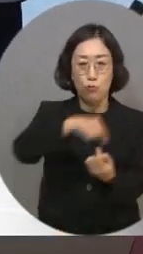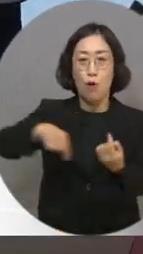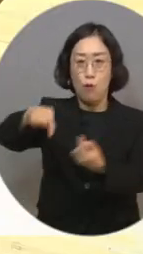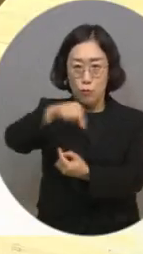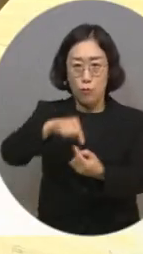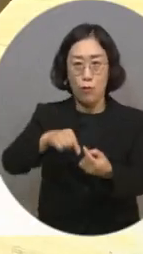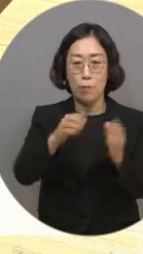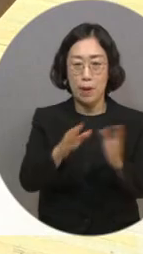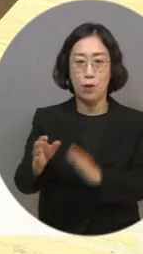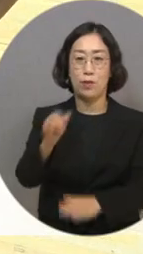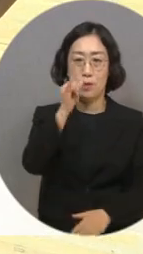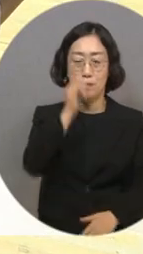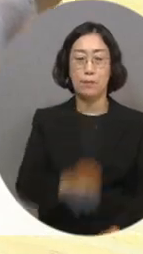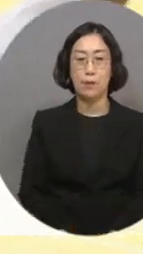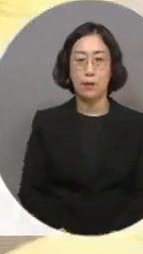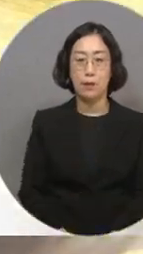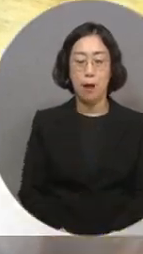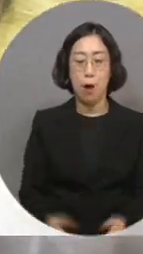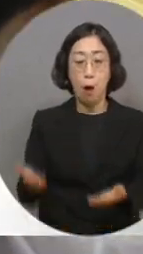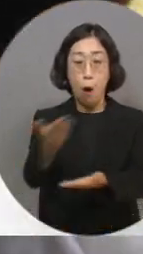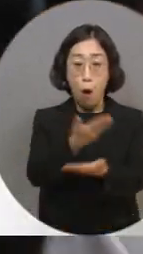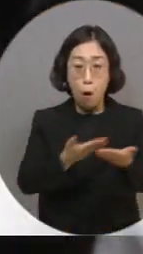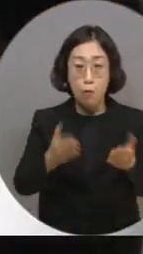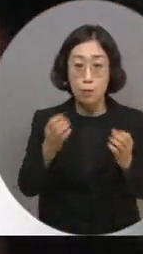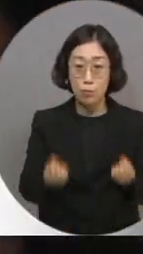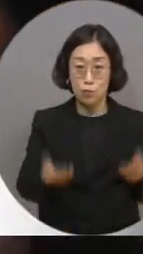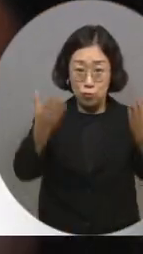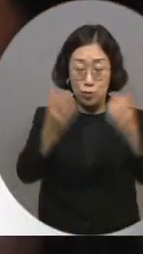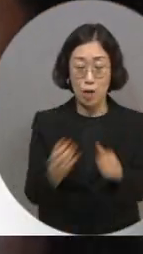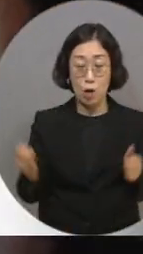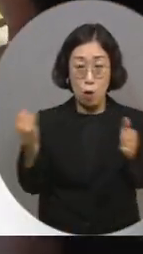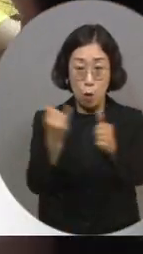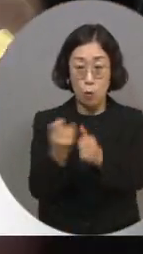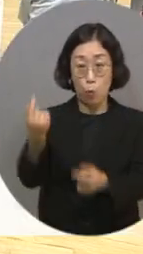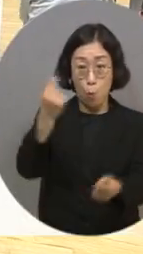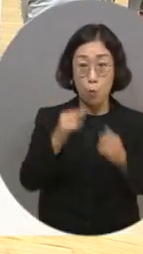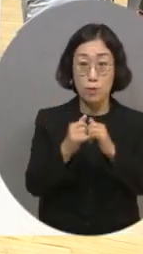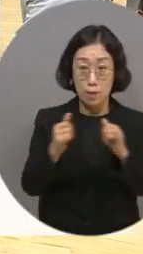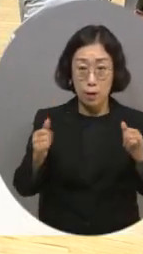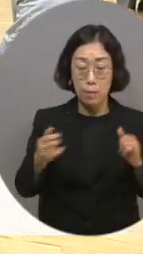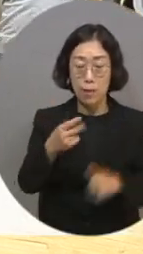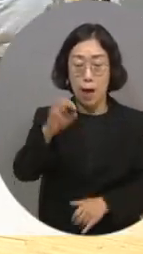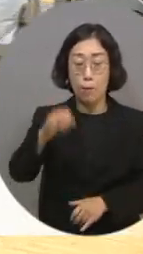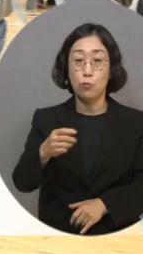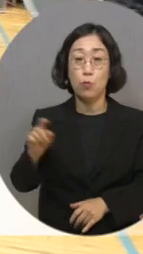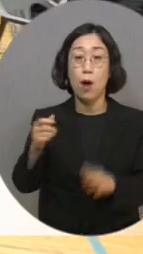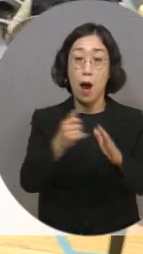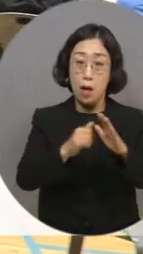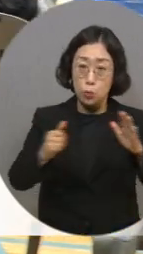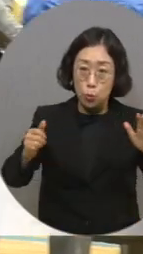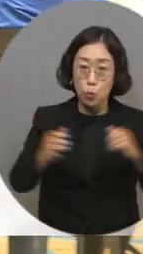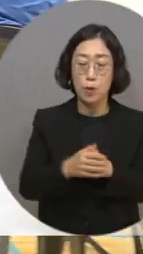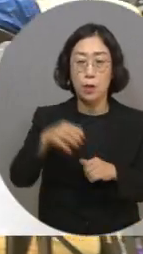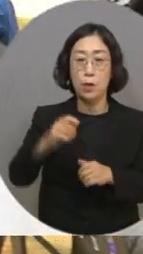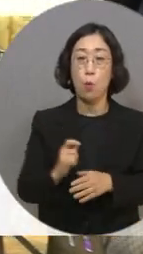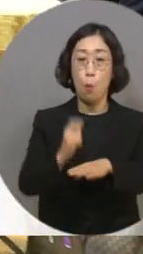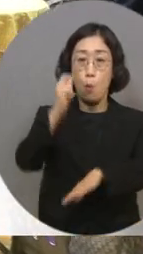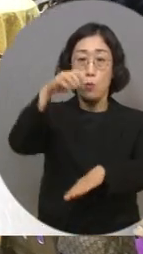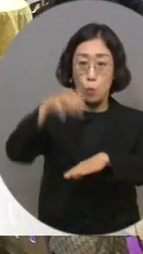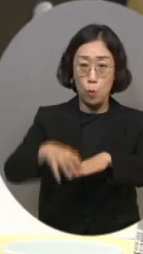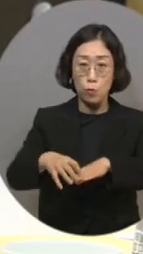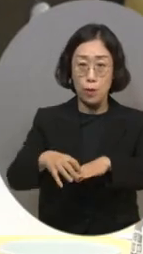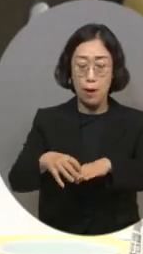진행됐습니다. 어울림 한마당은 결혼 이민자와 다문화 가정이 고흥군 공동체의 한